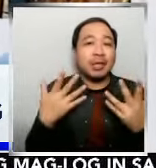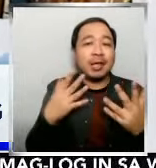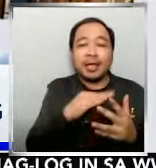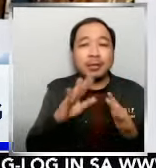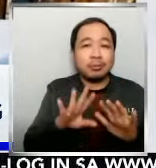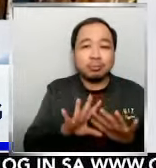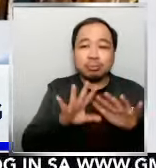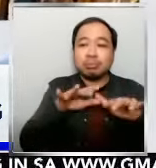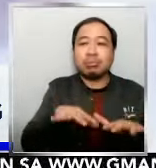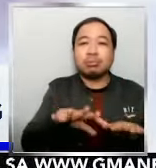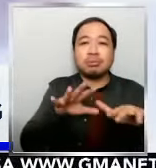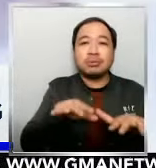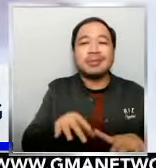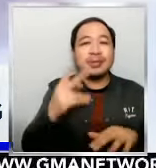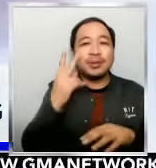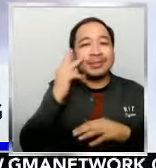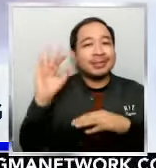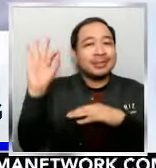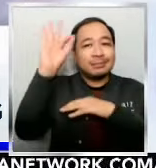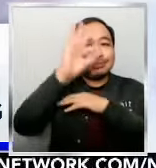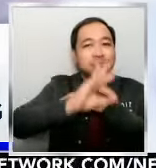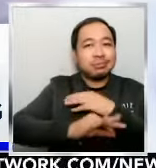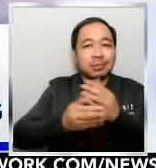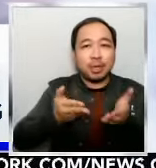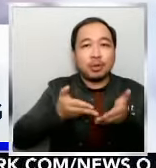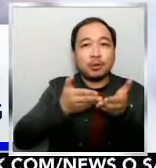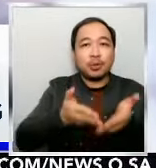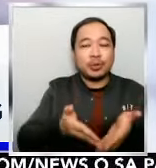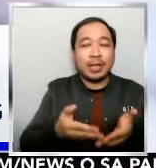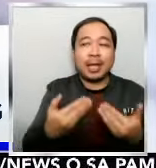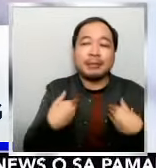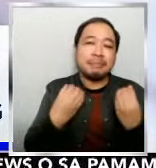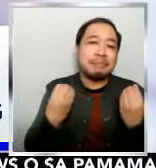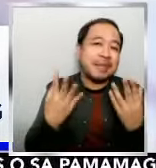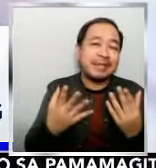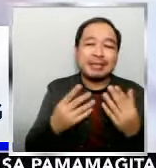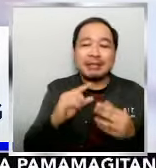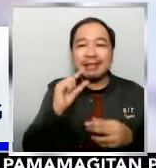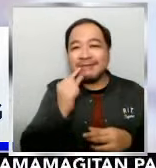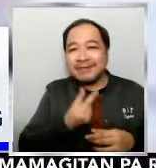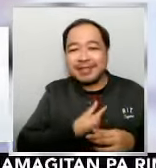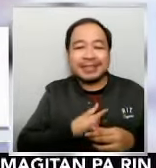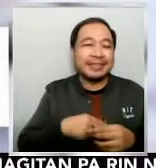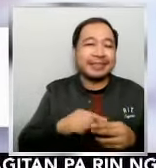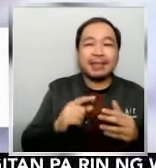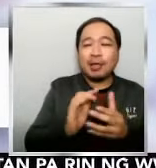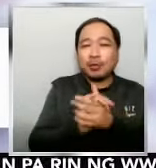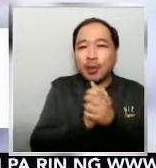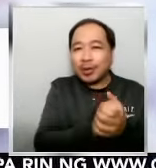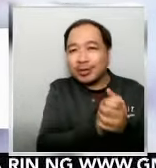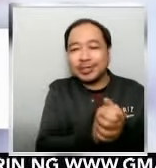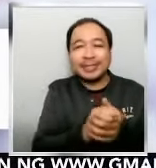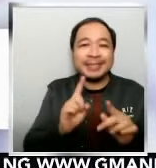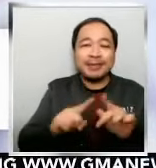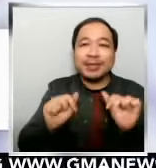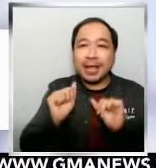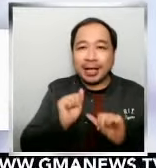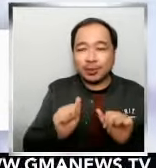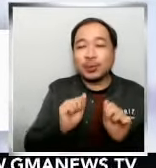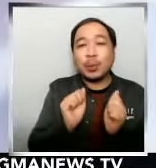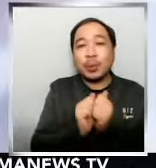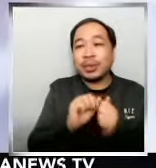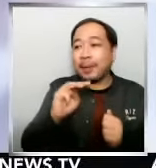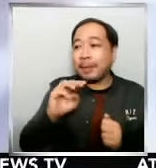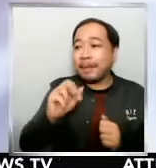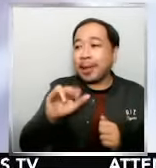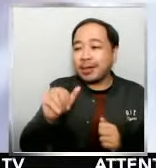kanilang sunset cruise. Bumaha naman ang pagbati mula sa mga kapuso stars, kabilang na sina Marian Rivera, Rian